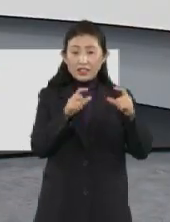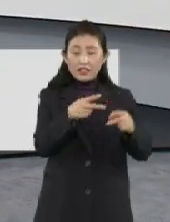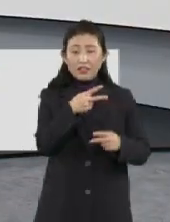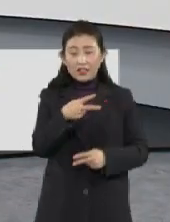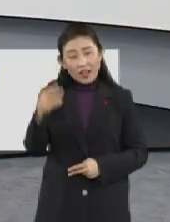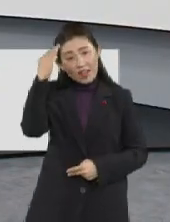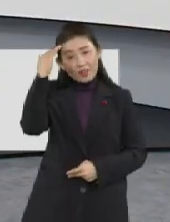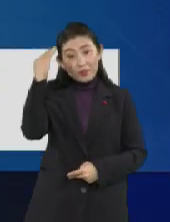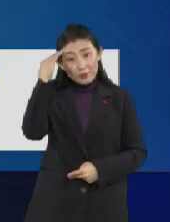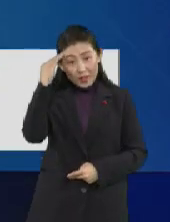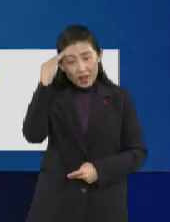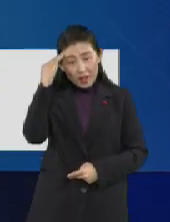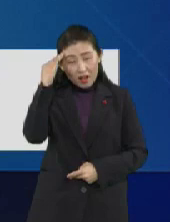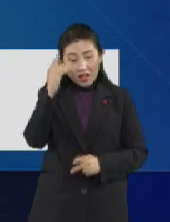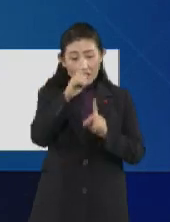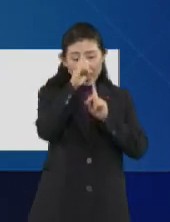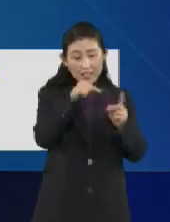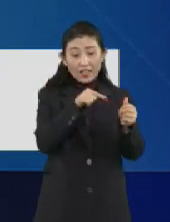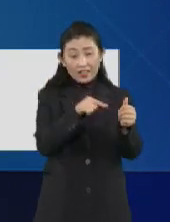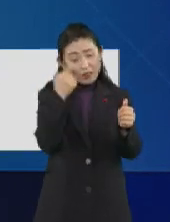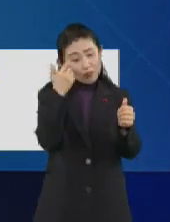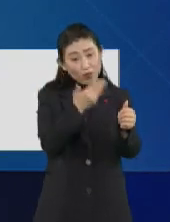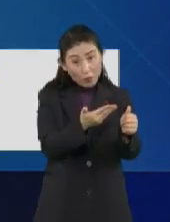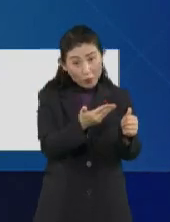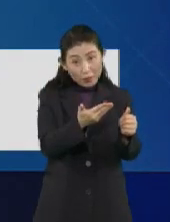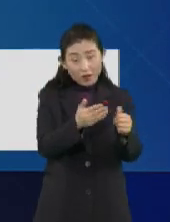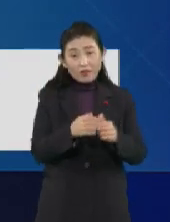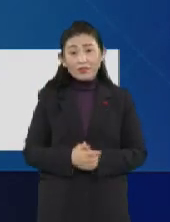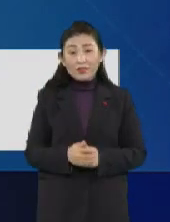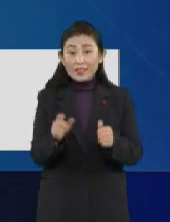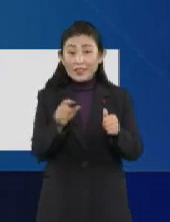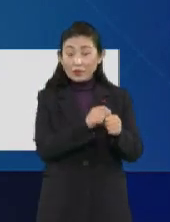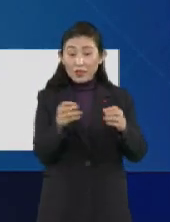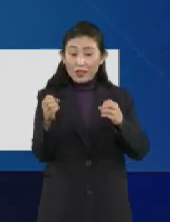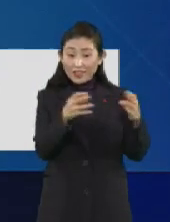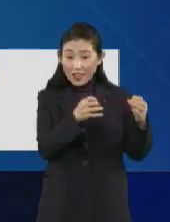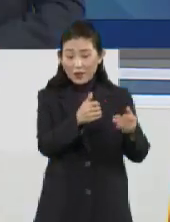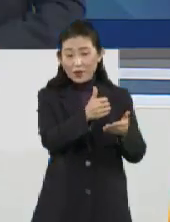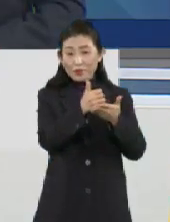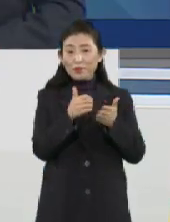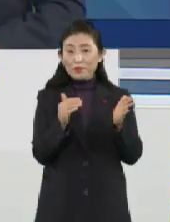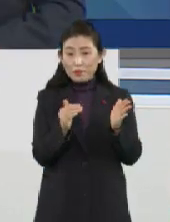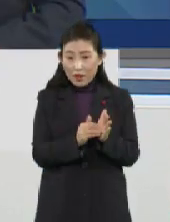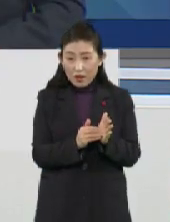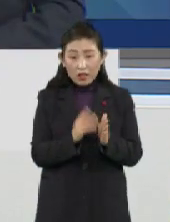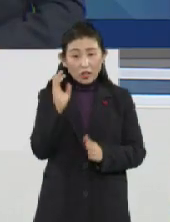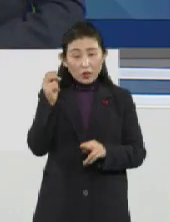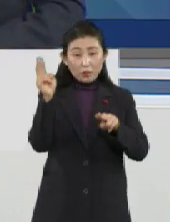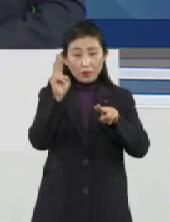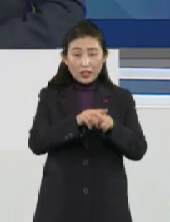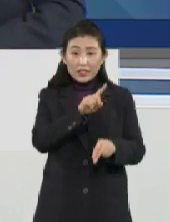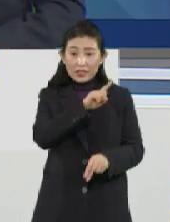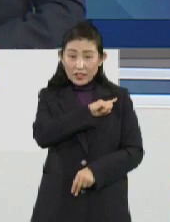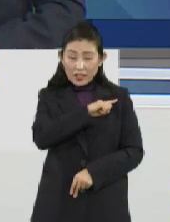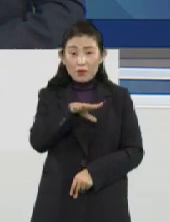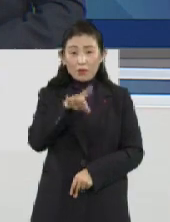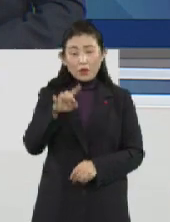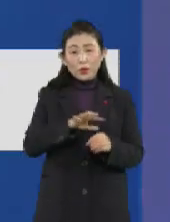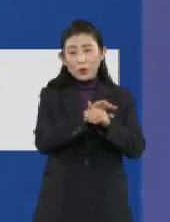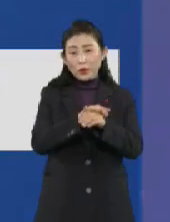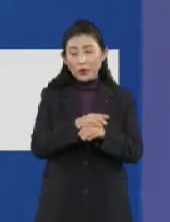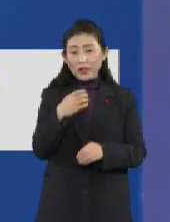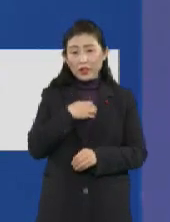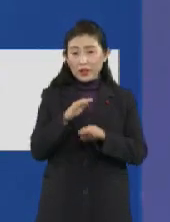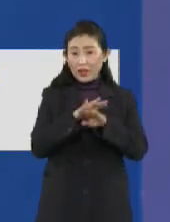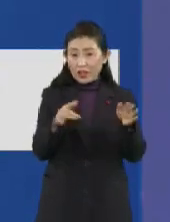지역이 대한민국입니다. 이재명 후보에게 듣는다 특별 대담에 출연해 대통령이 되면 가장 먼저 코로나19